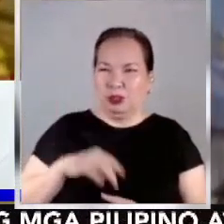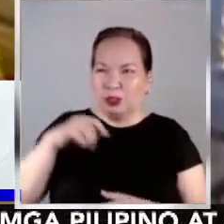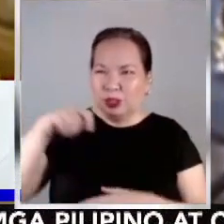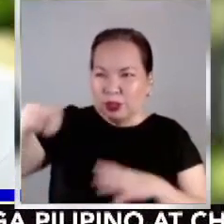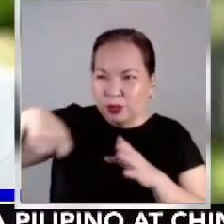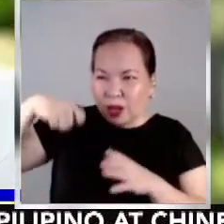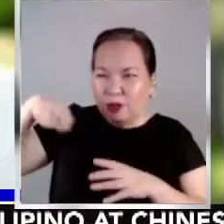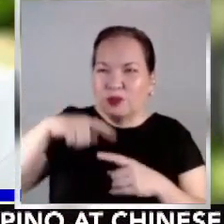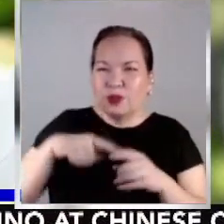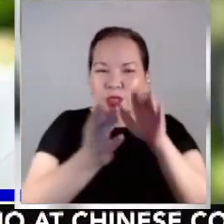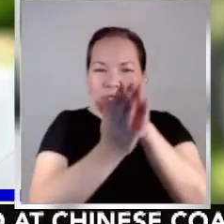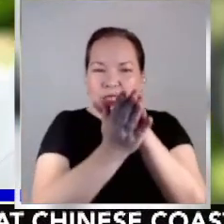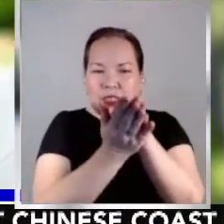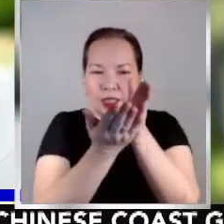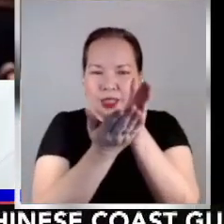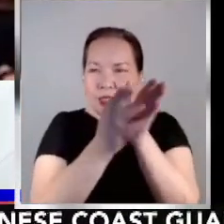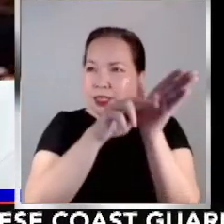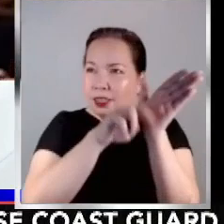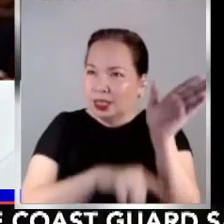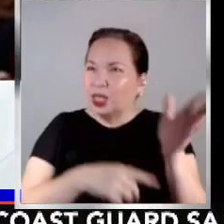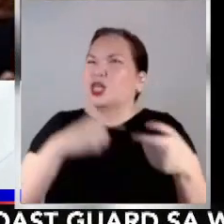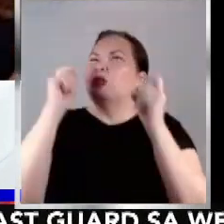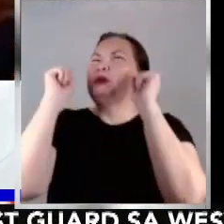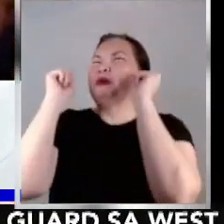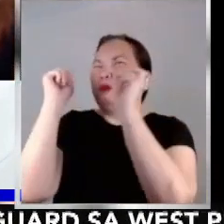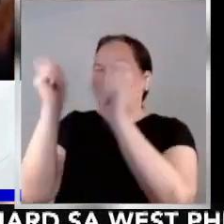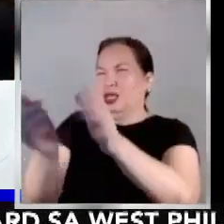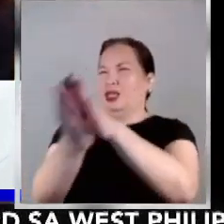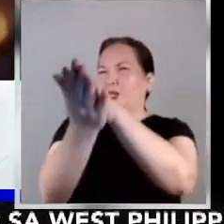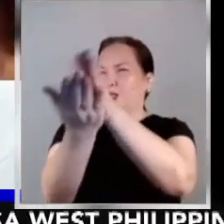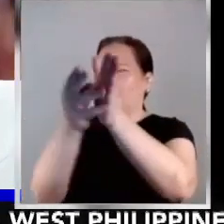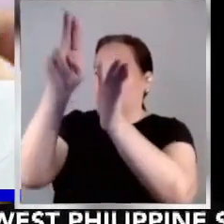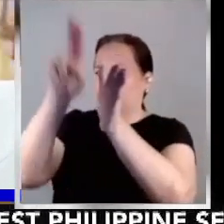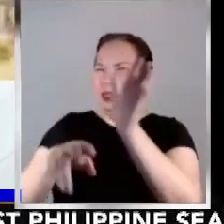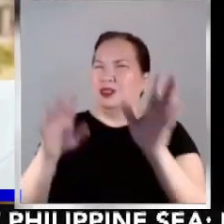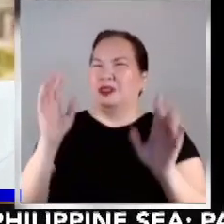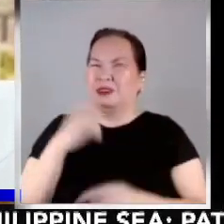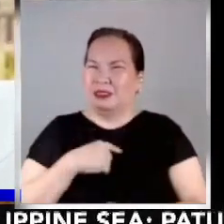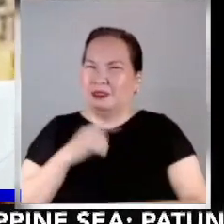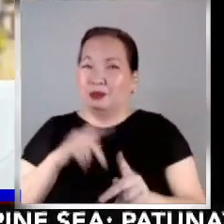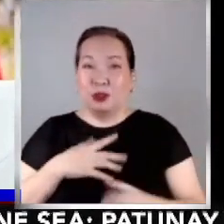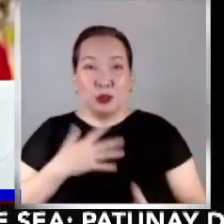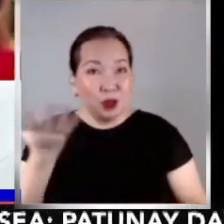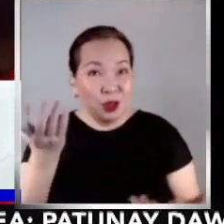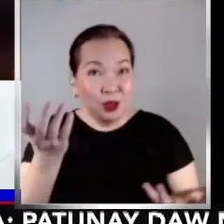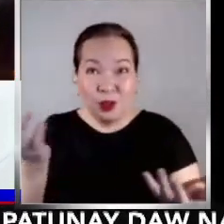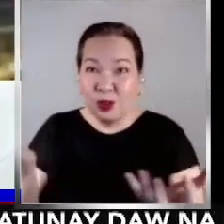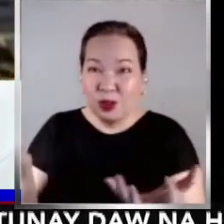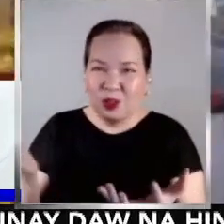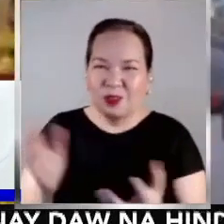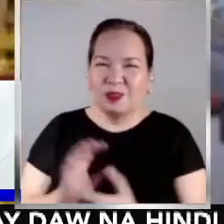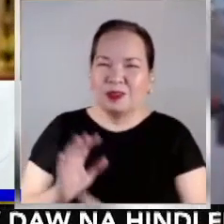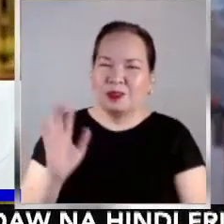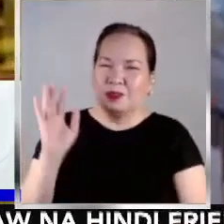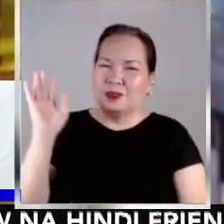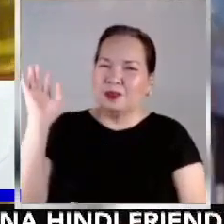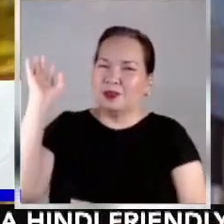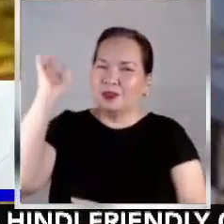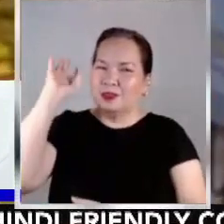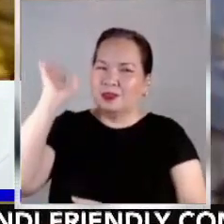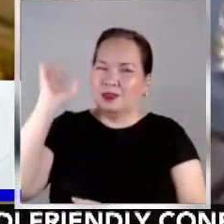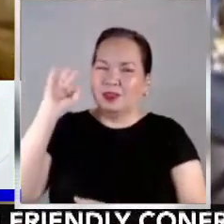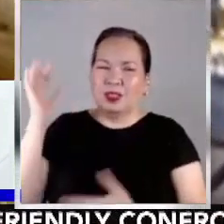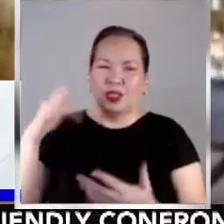ang casket. Bigyan ng casket yan. Sila excited kasi pag-uwi ng casket? Ang ganitong pakulo, tradisyonal tuwing Christmas party ng Philippine